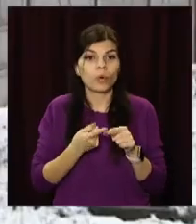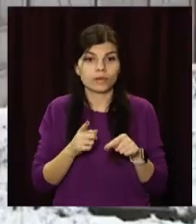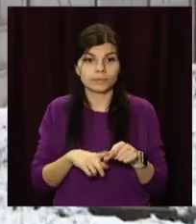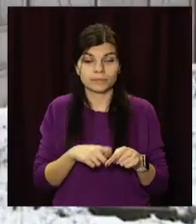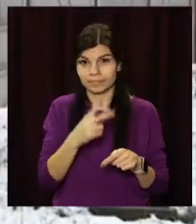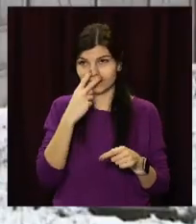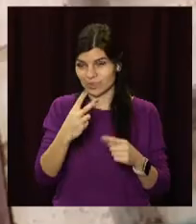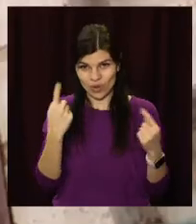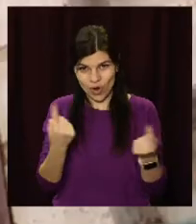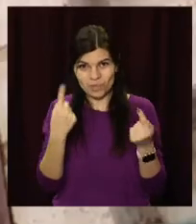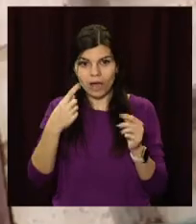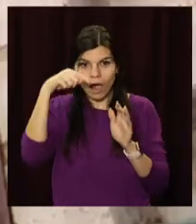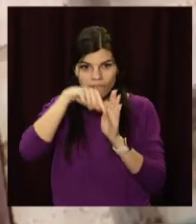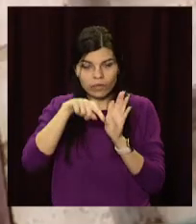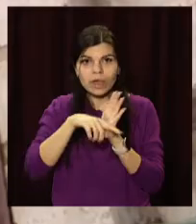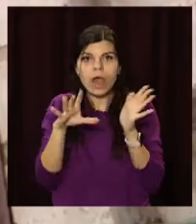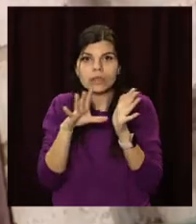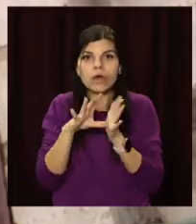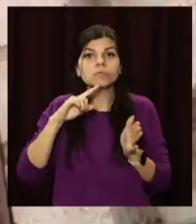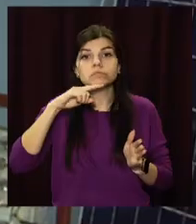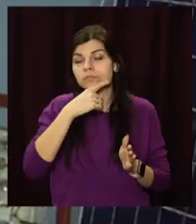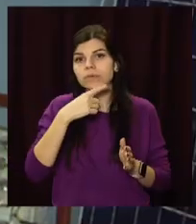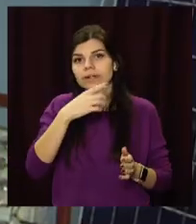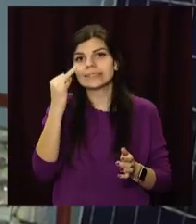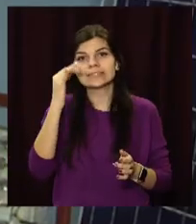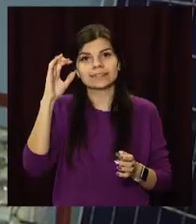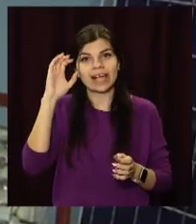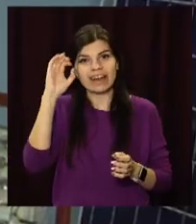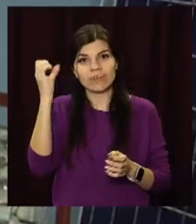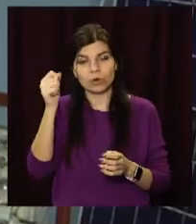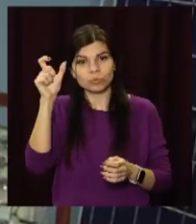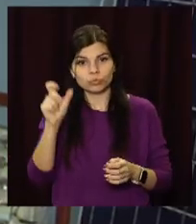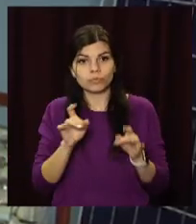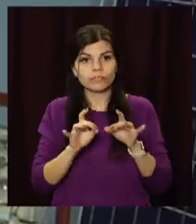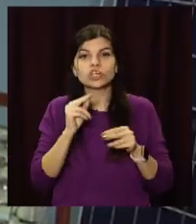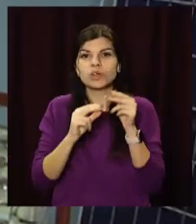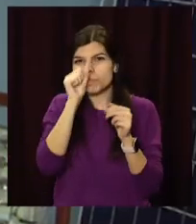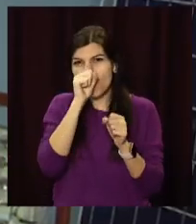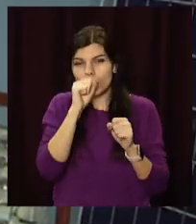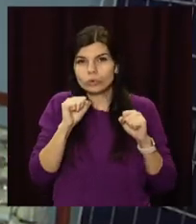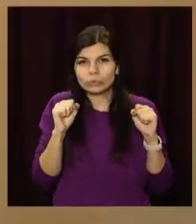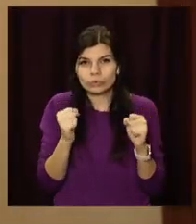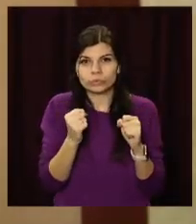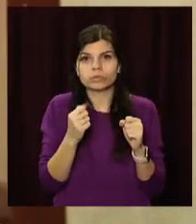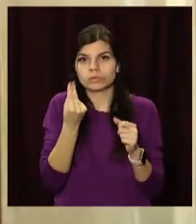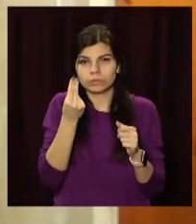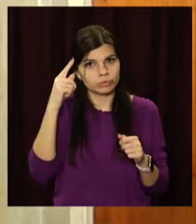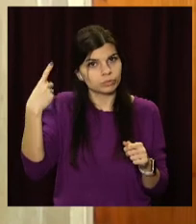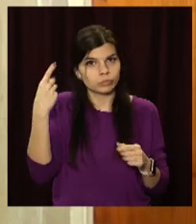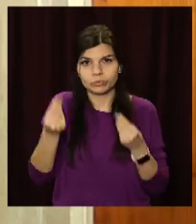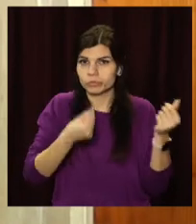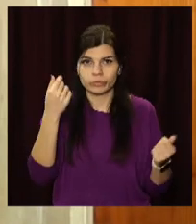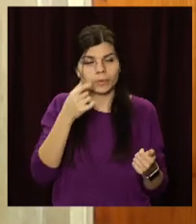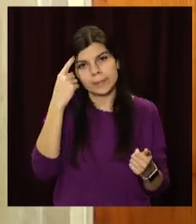Зовні звичайний, а всередині енергоощадний. Криворожанин Юрій розповідає, через великі морози та захмарні суми у платіжках